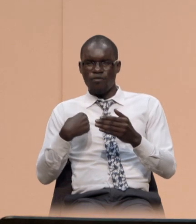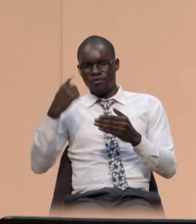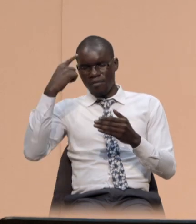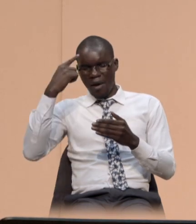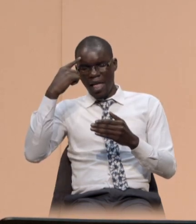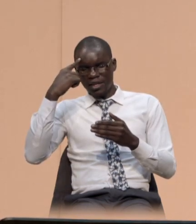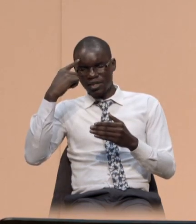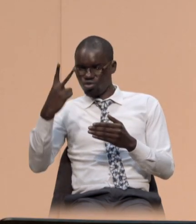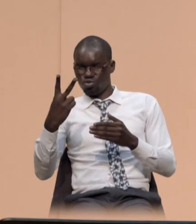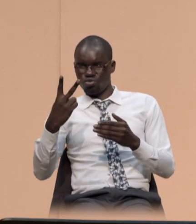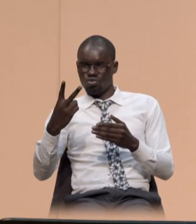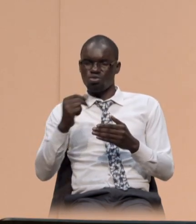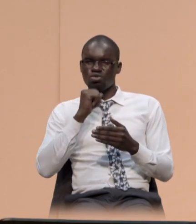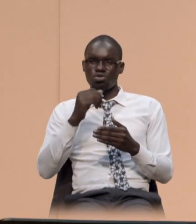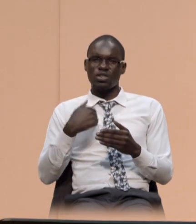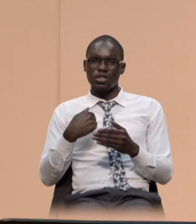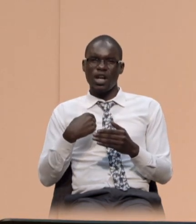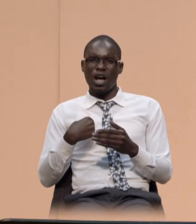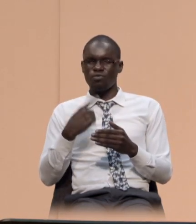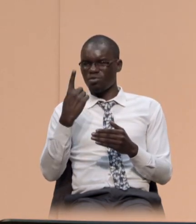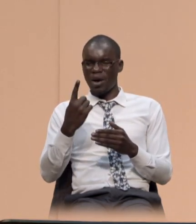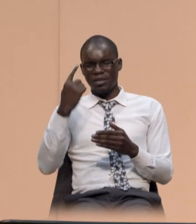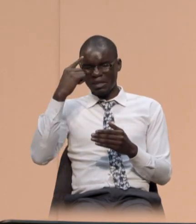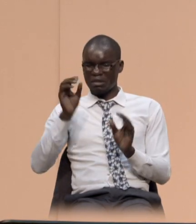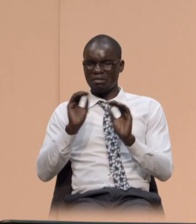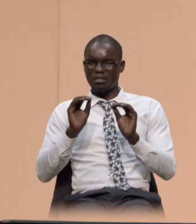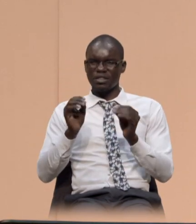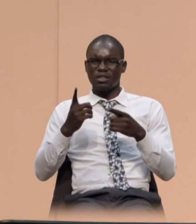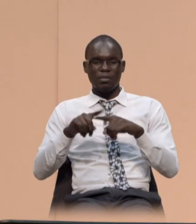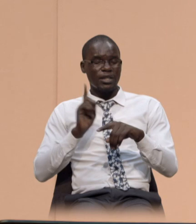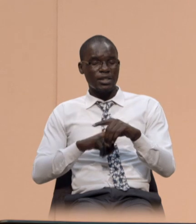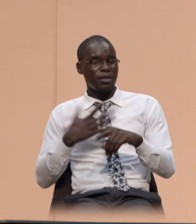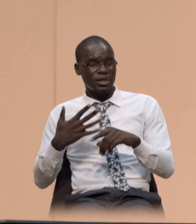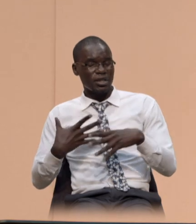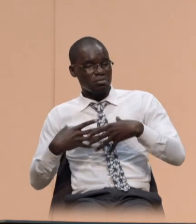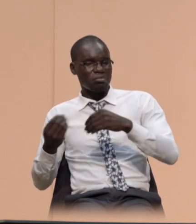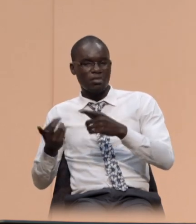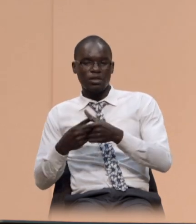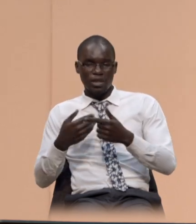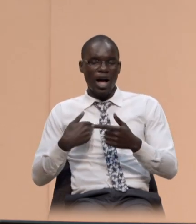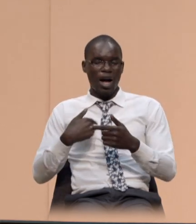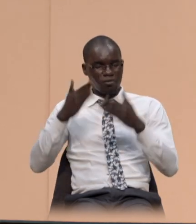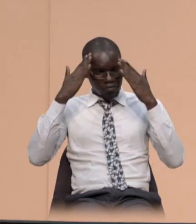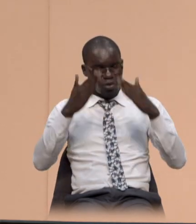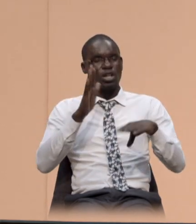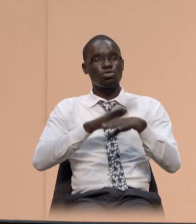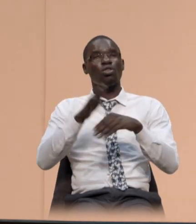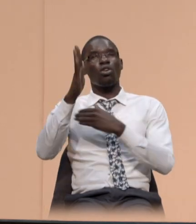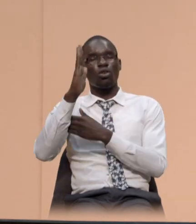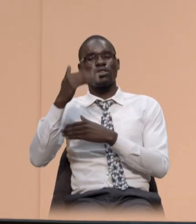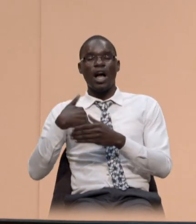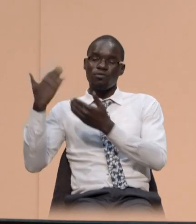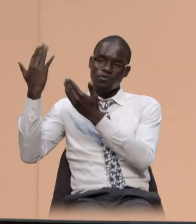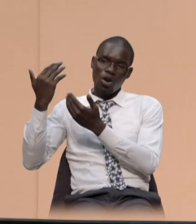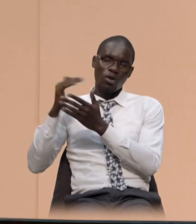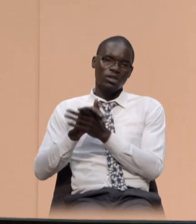Don't be with a single mind. Usije ukawa na mawazo mamoja ya kwamba vitu vikienda huo ndio mwisho wa maisha yako. No, there is still